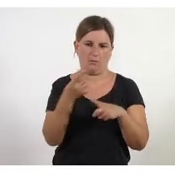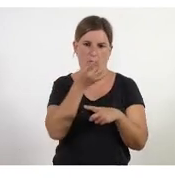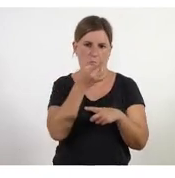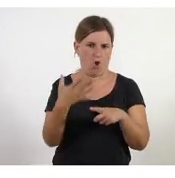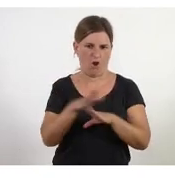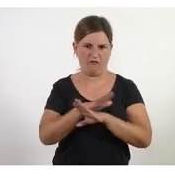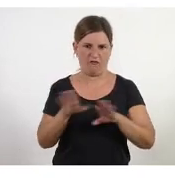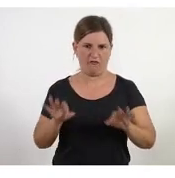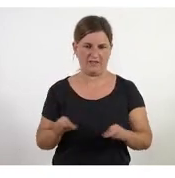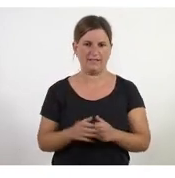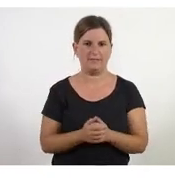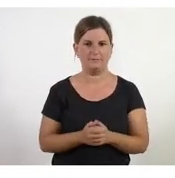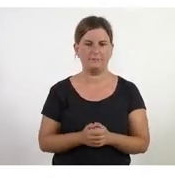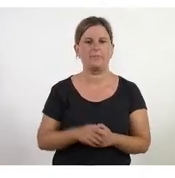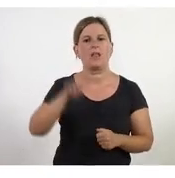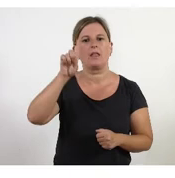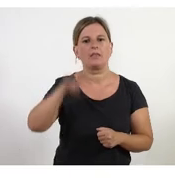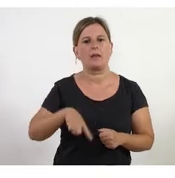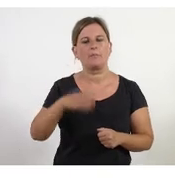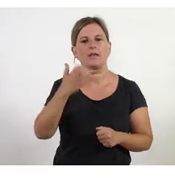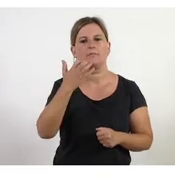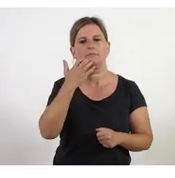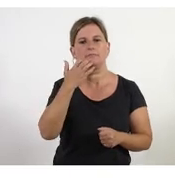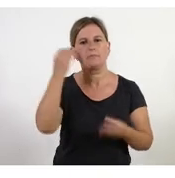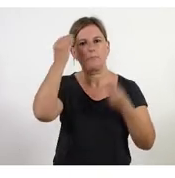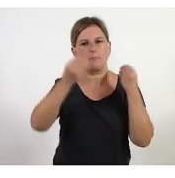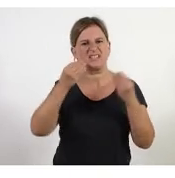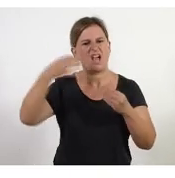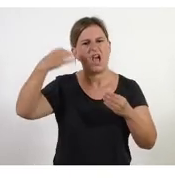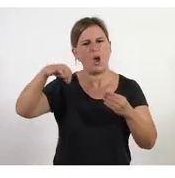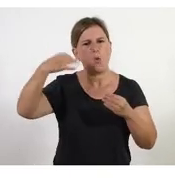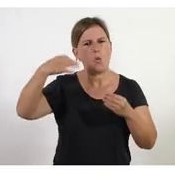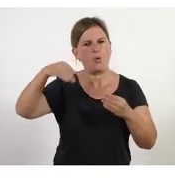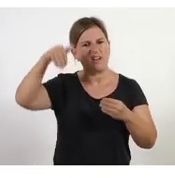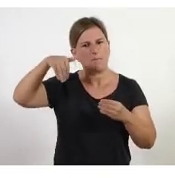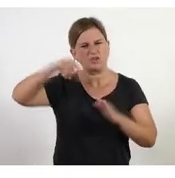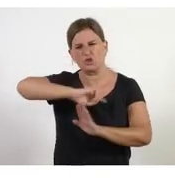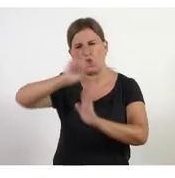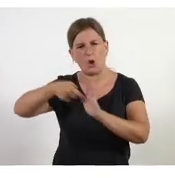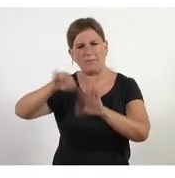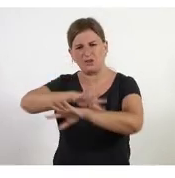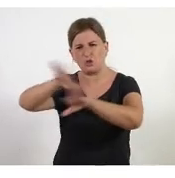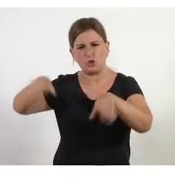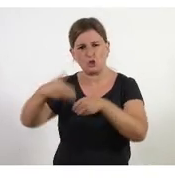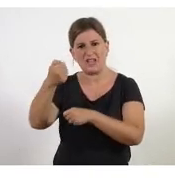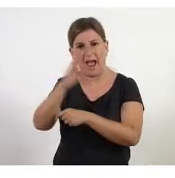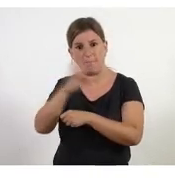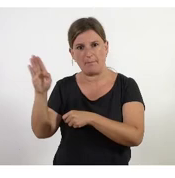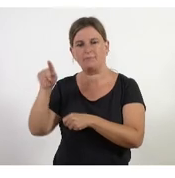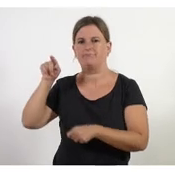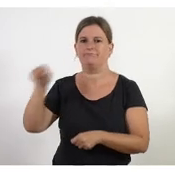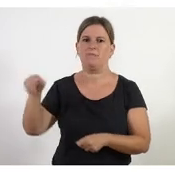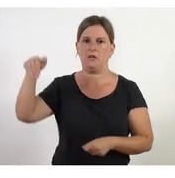¿Vale? I també si valorem fer servir una única solució unificada. Aquí, el punt que